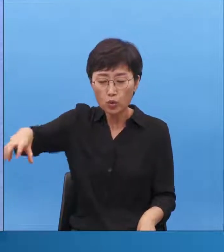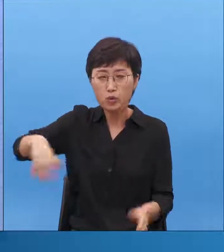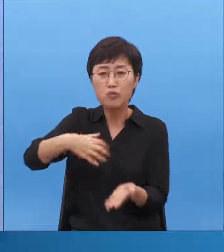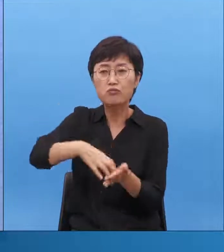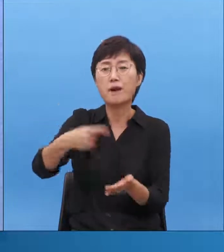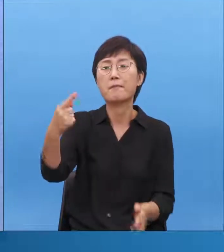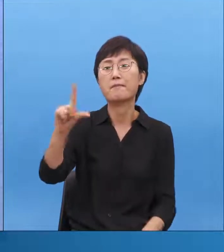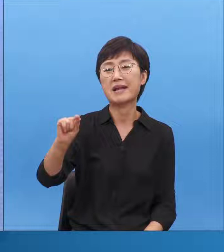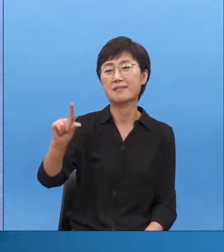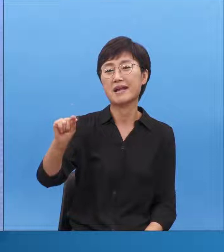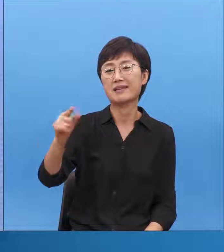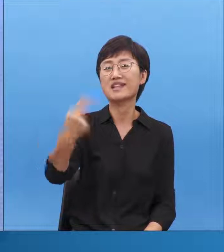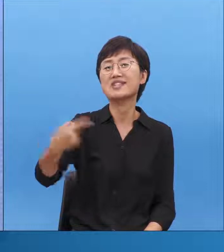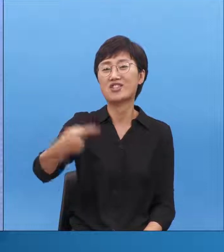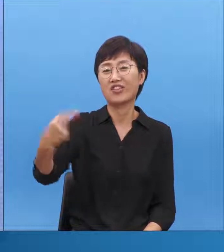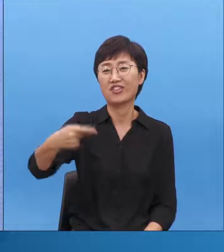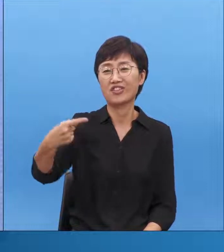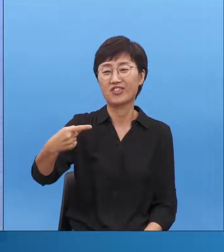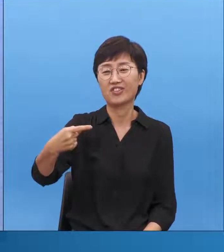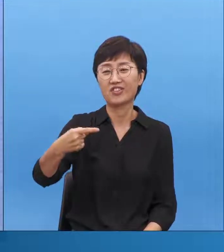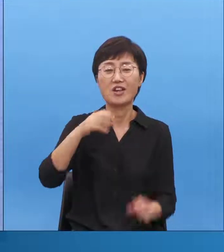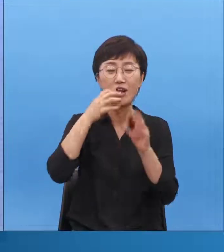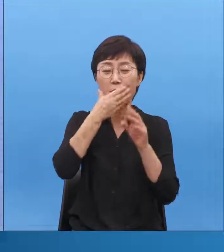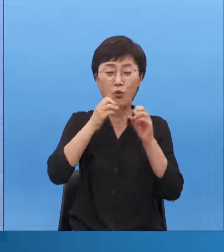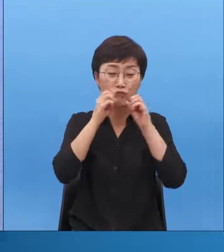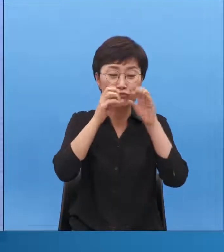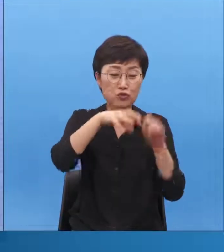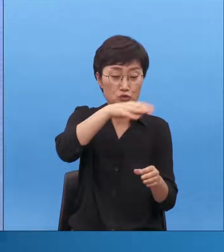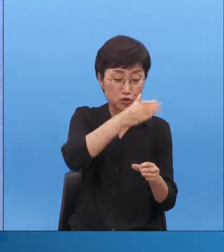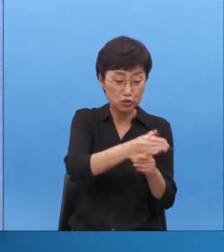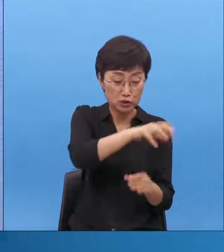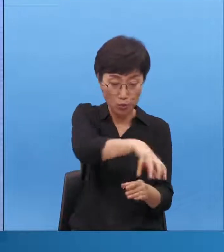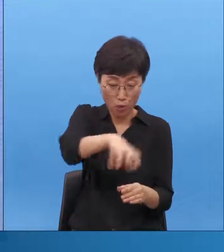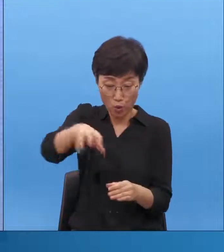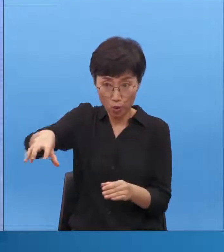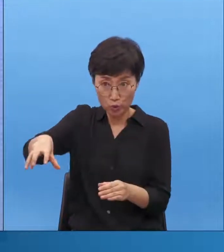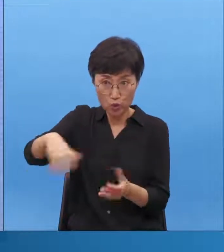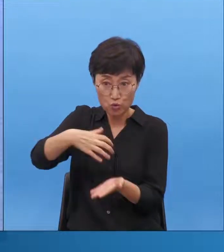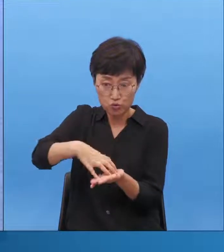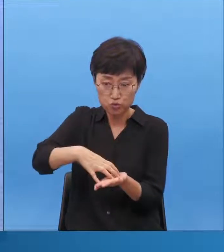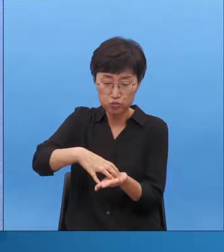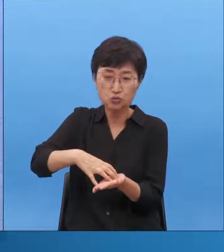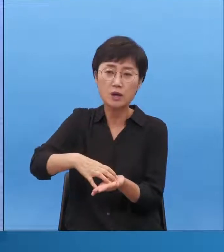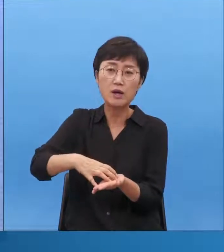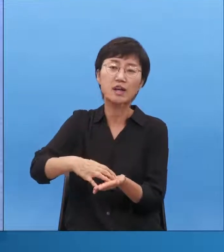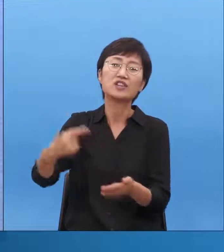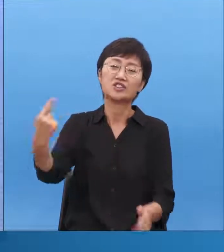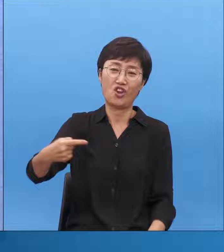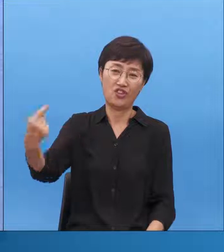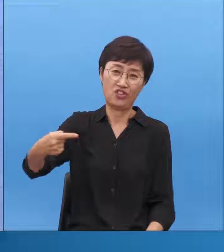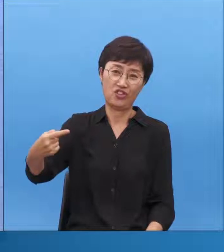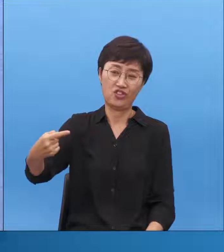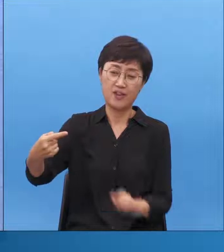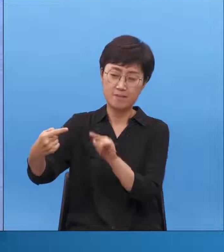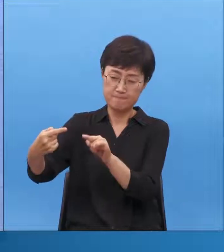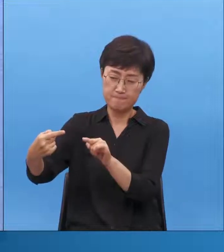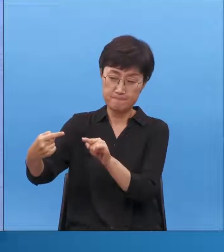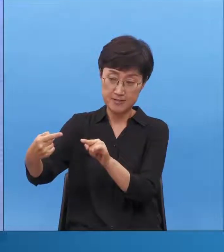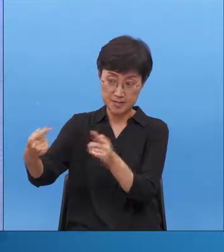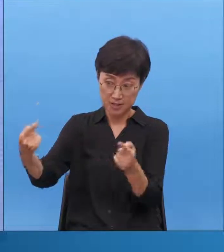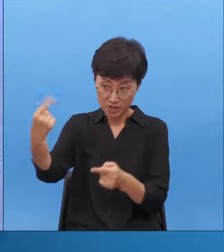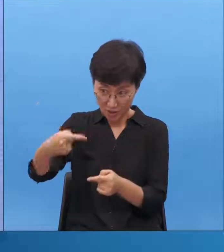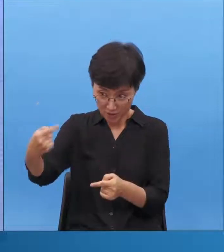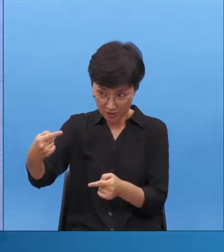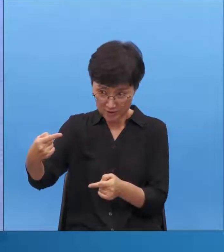into the committee members who are the 그러면 main figures 됩니다. to raise up the 1,000 watchtowers. 여러분이 이제는 이제 전에는 해결하는 위원이 됐는데 지금은